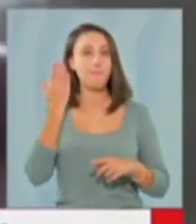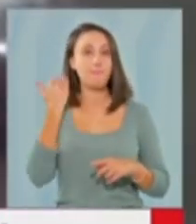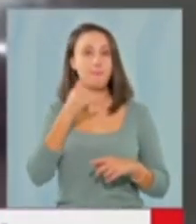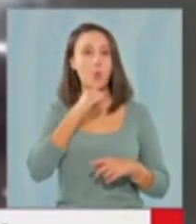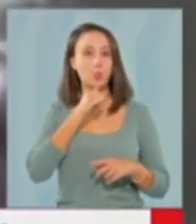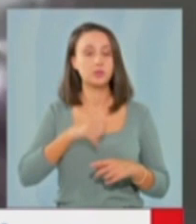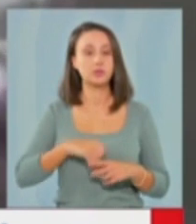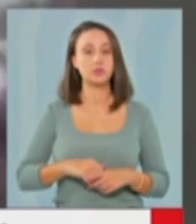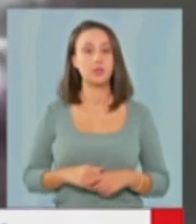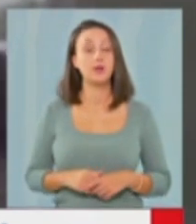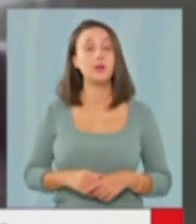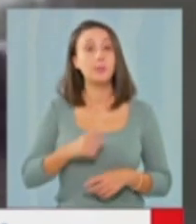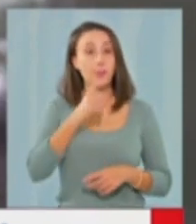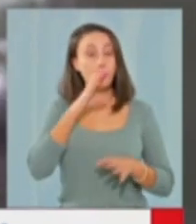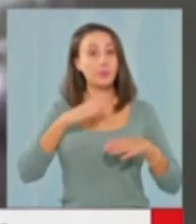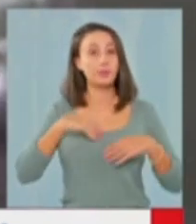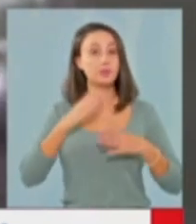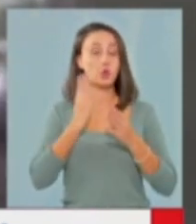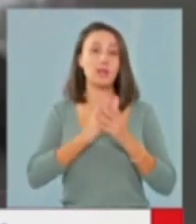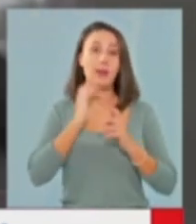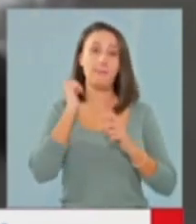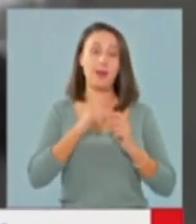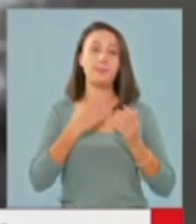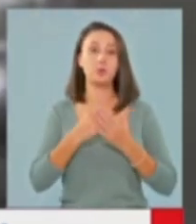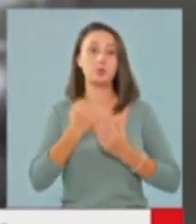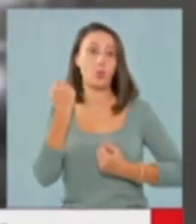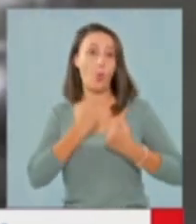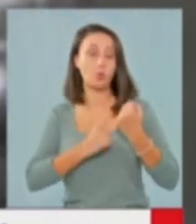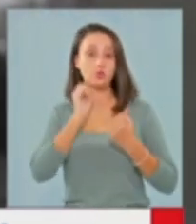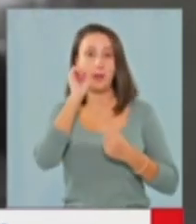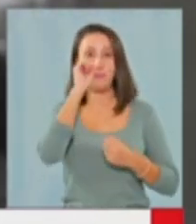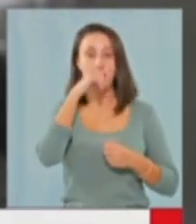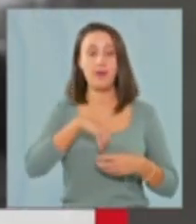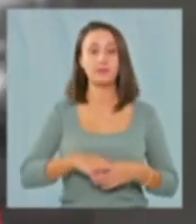expirat astfel bărbatul sa ales cu dosar penal pentru conducerea sub influența alcoolului